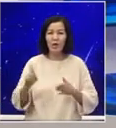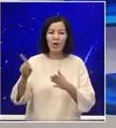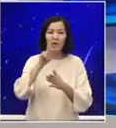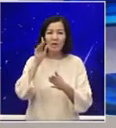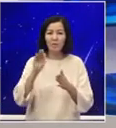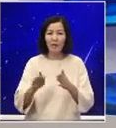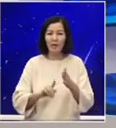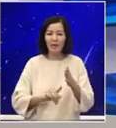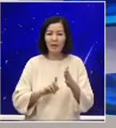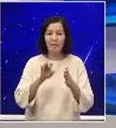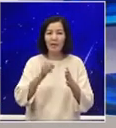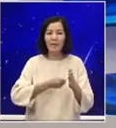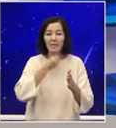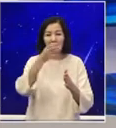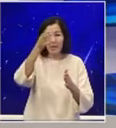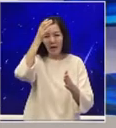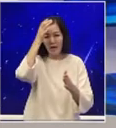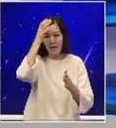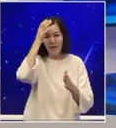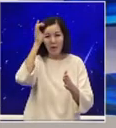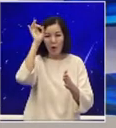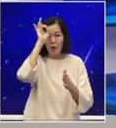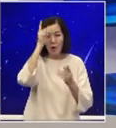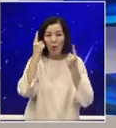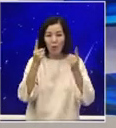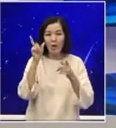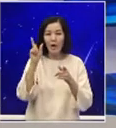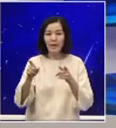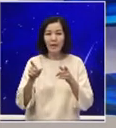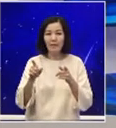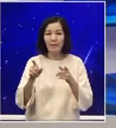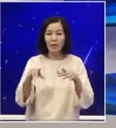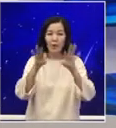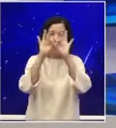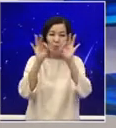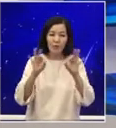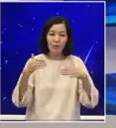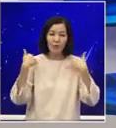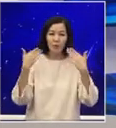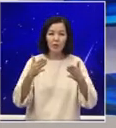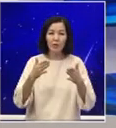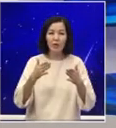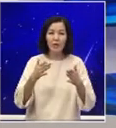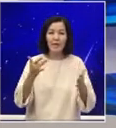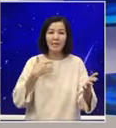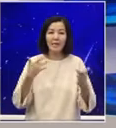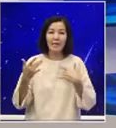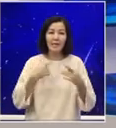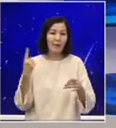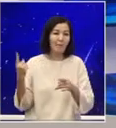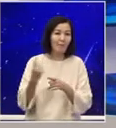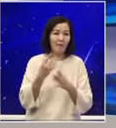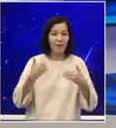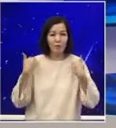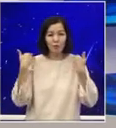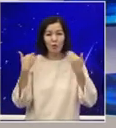баладан Бағдаттағы дана болмысына дейінгі беймәлім қырлары көрсетілген. Отандық театрлар арасында жетісулық әртістер алғаш сахналанған